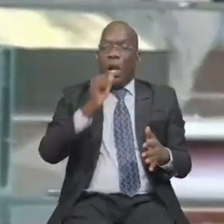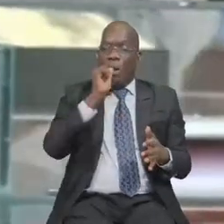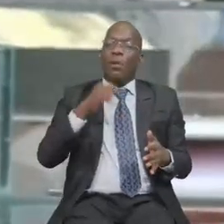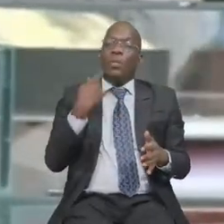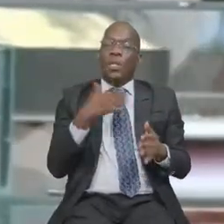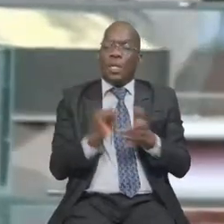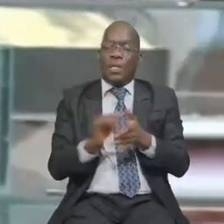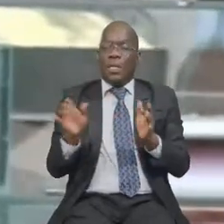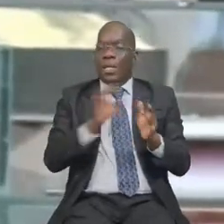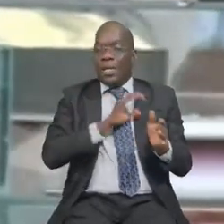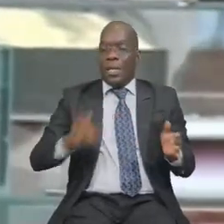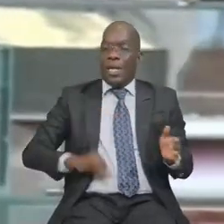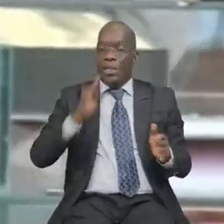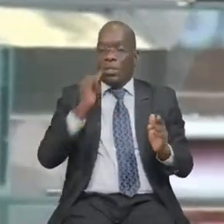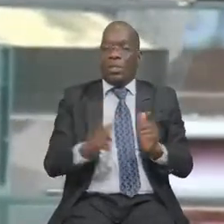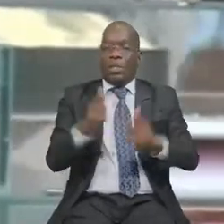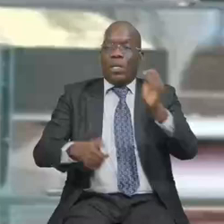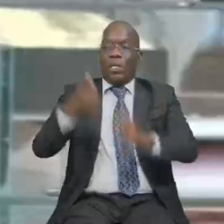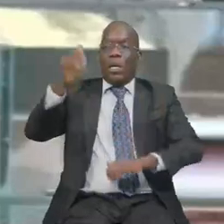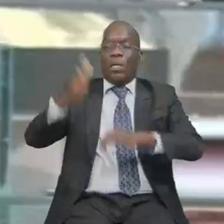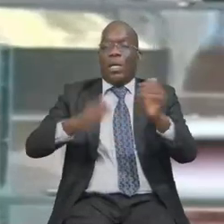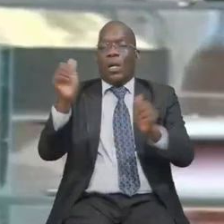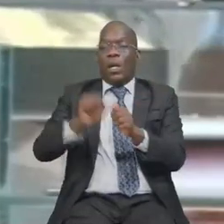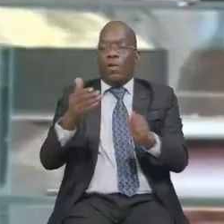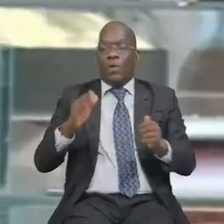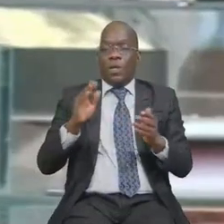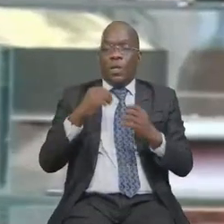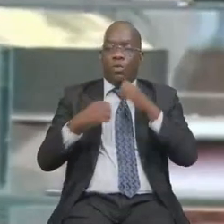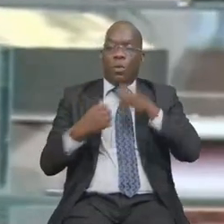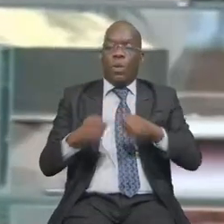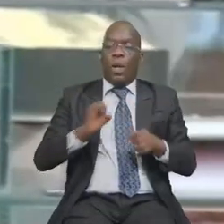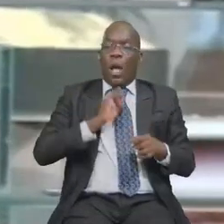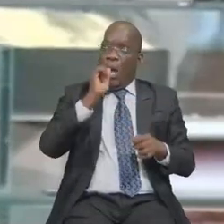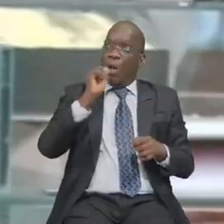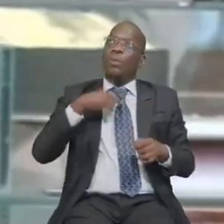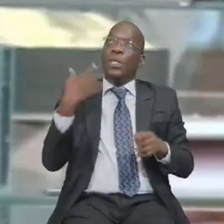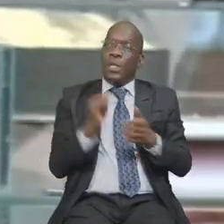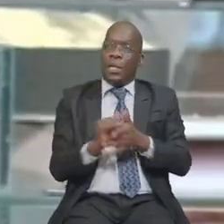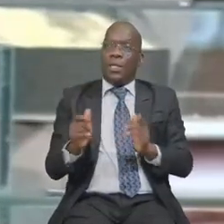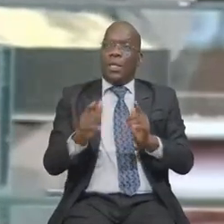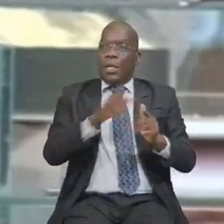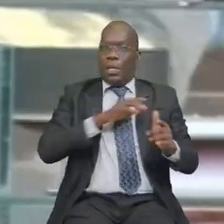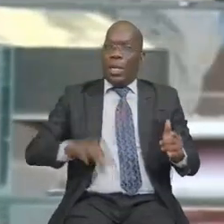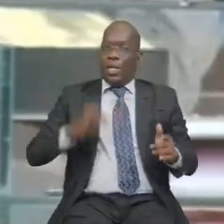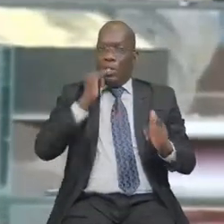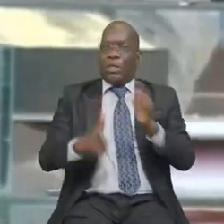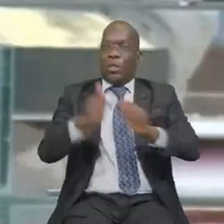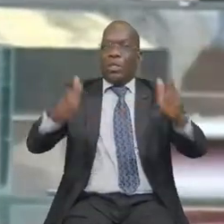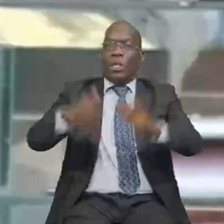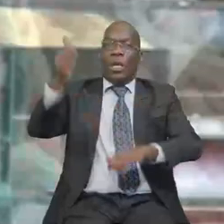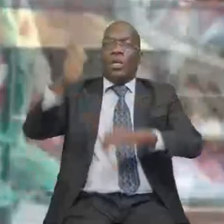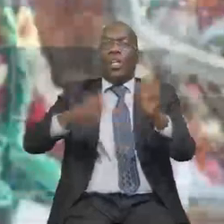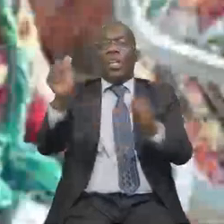grand que tout problème. Que Christ est plus grand que toute maladie. Je dis